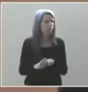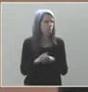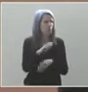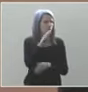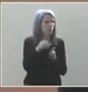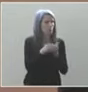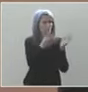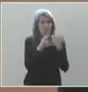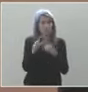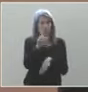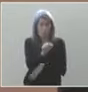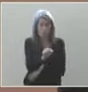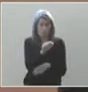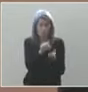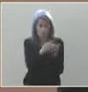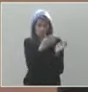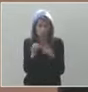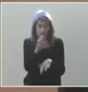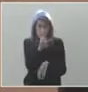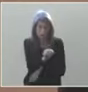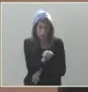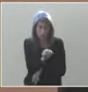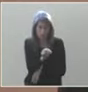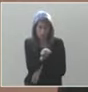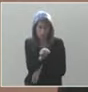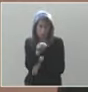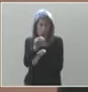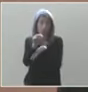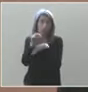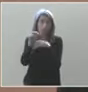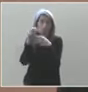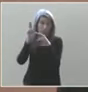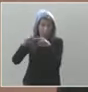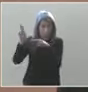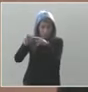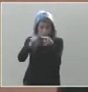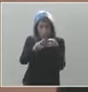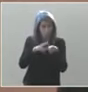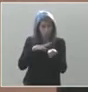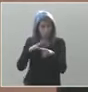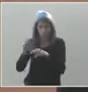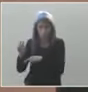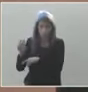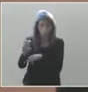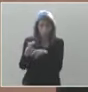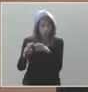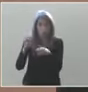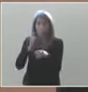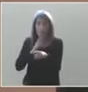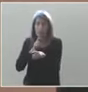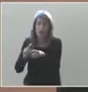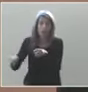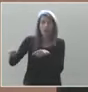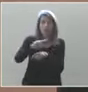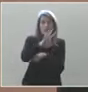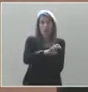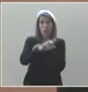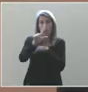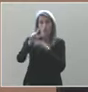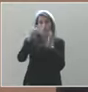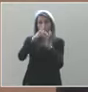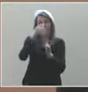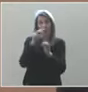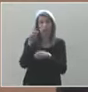général était à son apogée avec 42 000 km de linéaire. S'y ajoutait le réseau d'intérêt local de 21